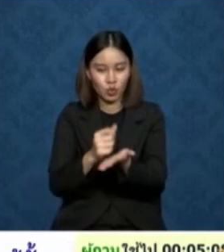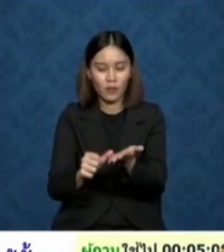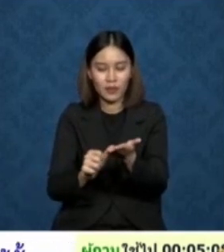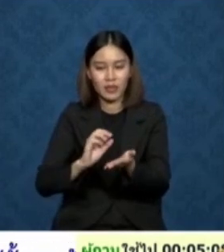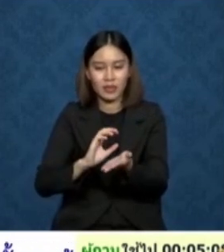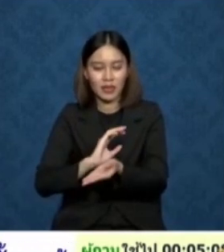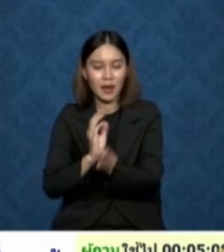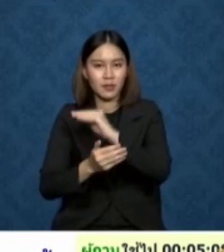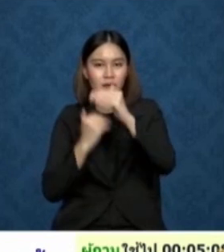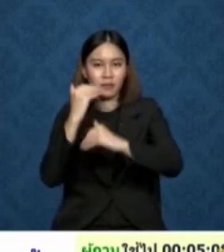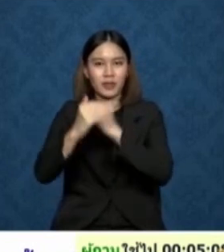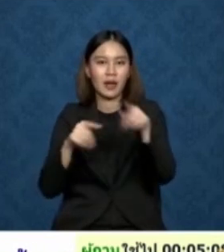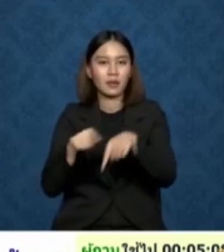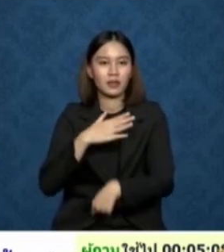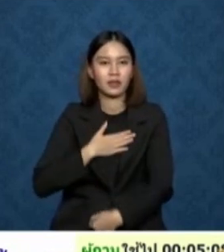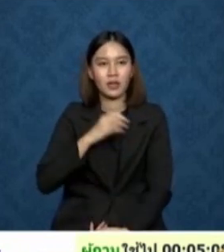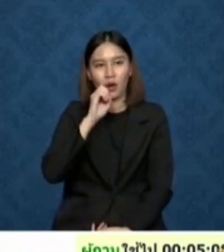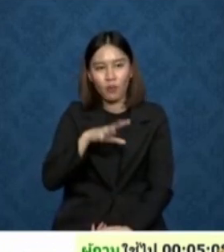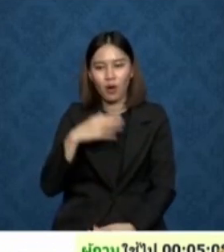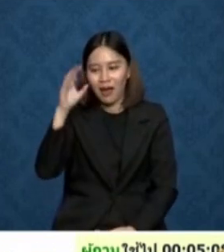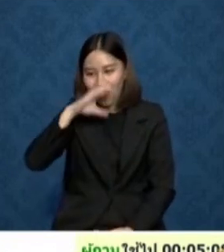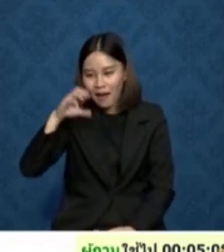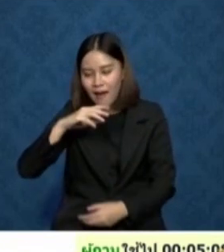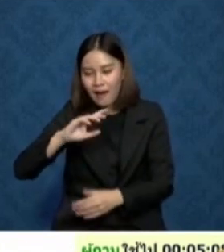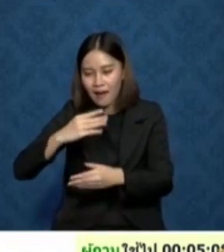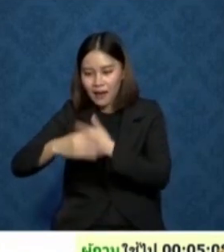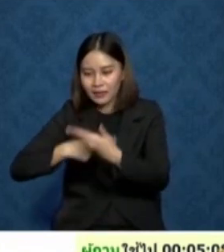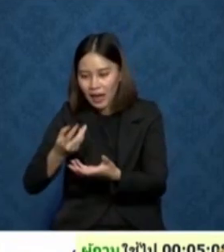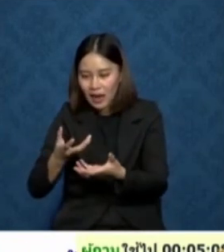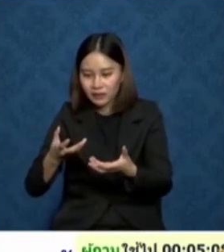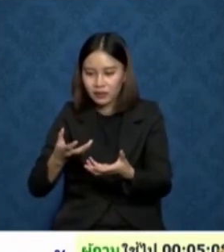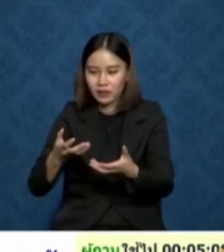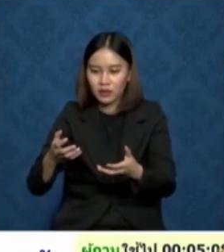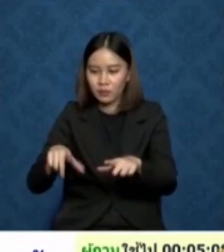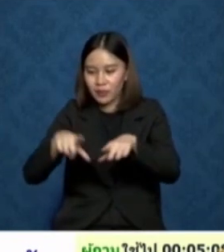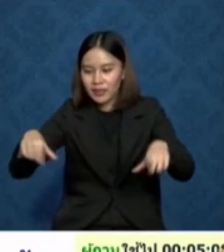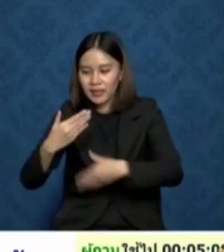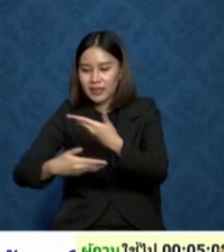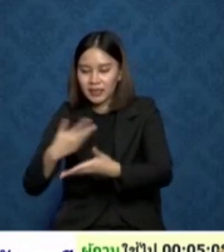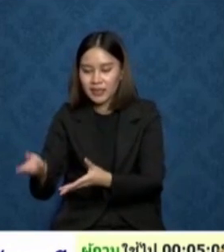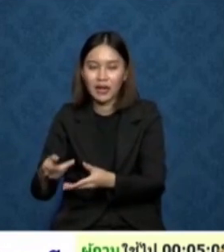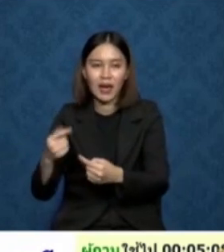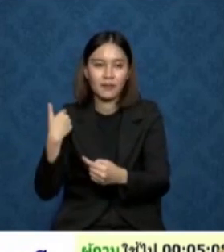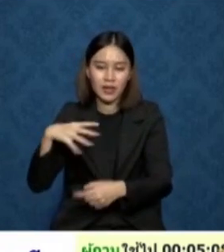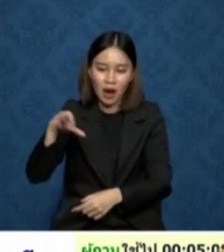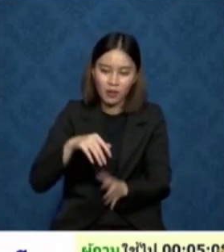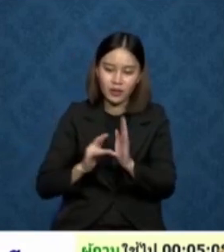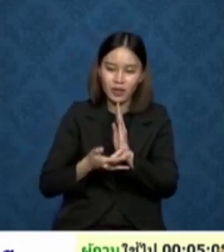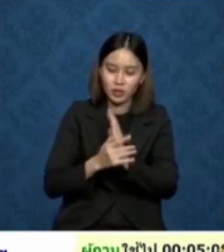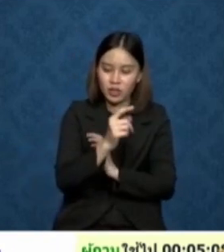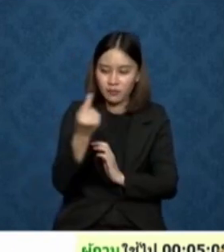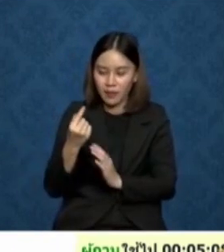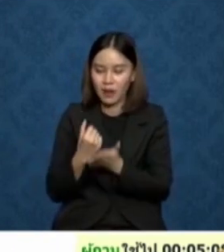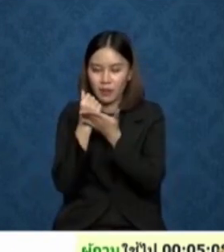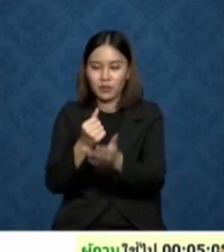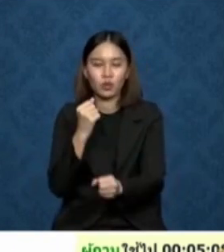ลงนะครับอย่ทเราบอกว่า หาตลาดให้นะครับ เปลยนแลงนวักรรมนะครับเพิ่มเอาเทคโโยีเข้ามาช่ในกผ